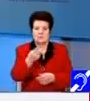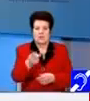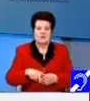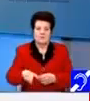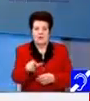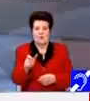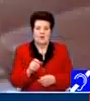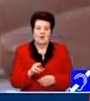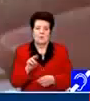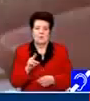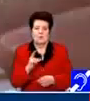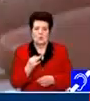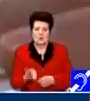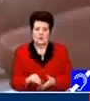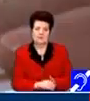Prutului.